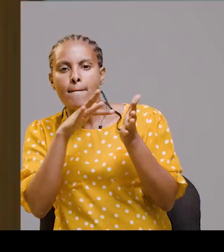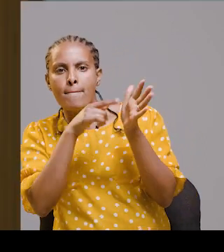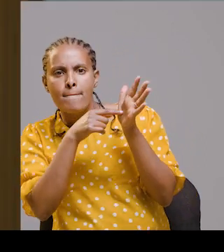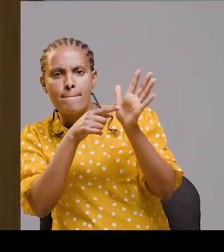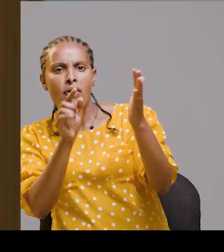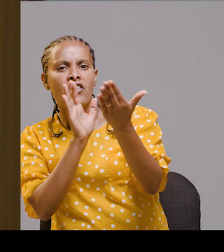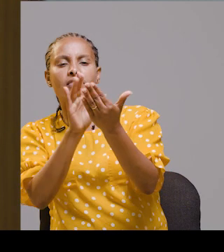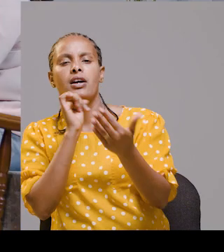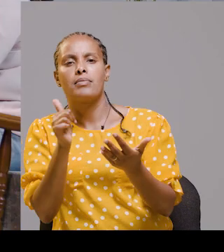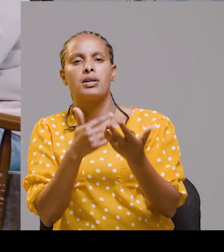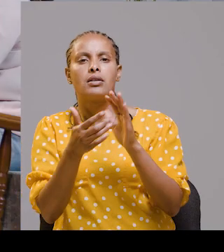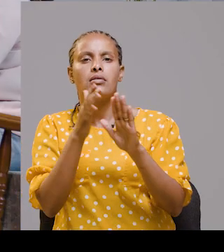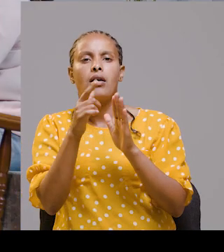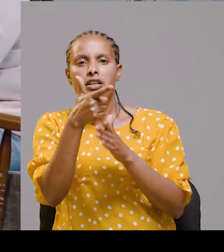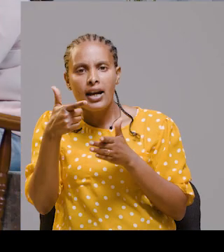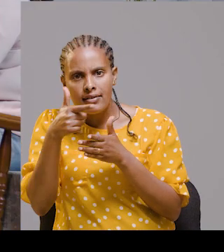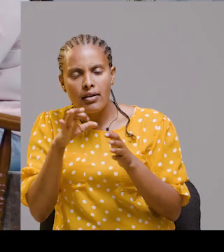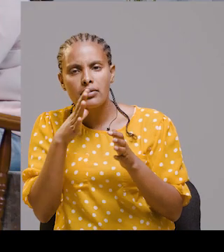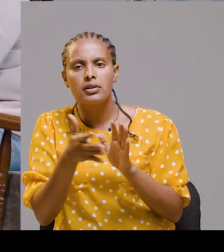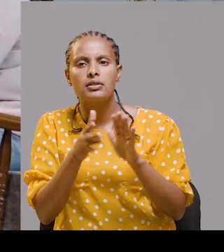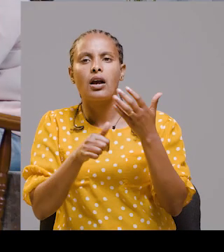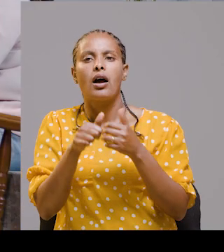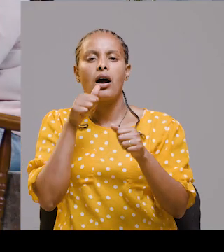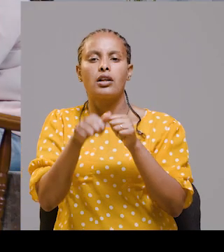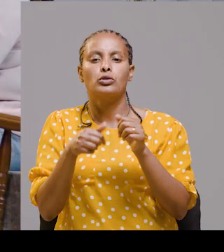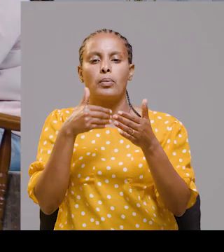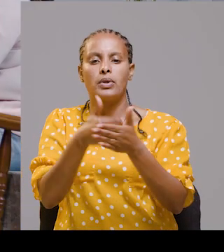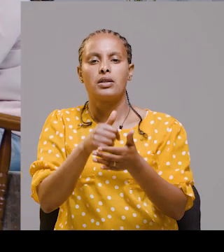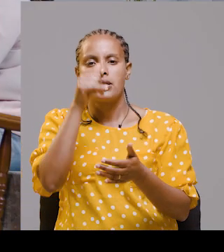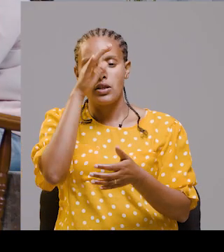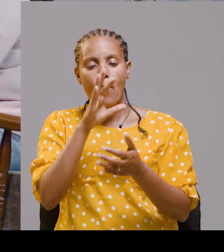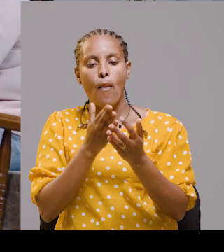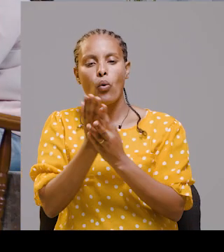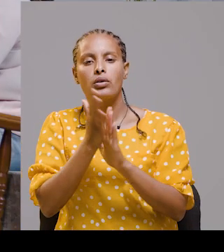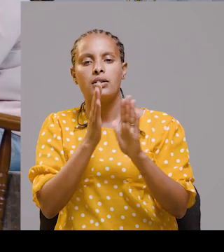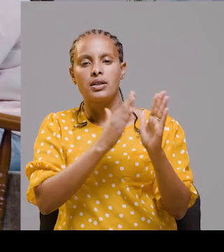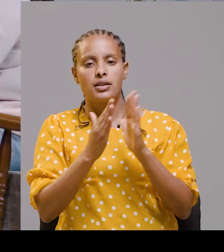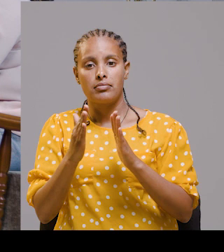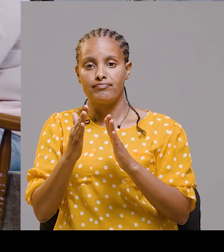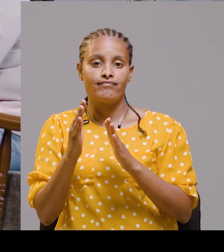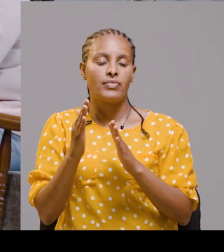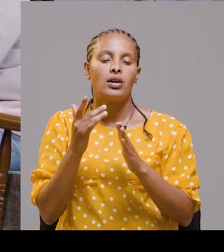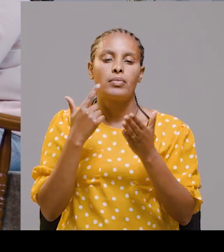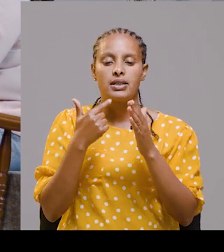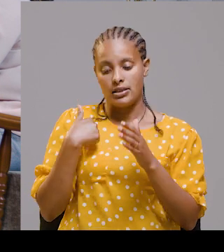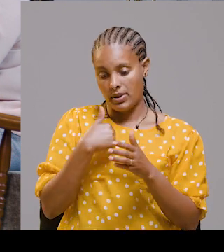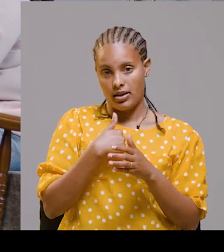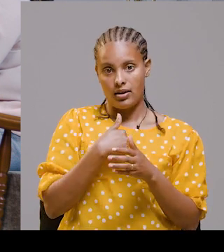አይነት ነገሮች በዛኛው መልኩ በጥቃቱን ባድራሹ መልኩ ሰው ነው በኩል ነው እንጂ ተዘጋጅነቱ ያለው